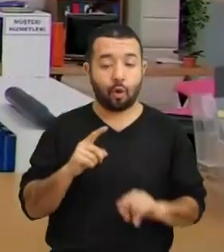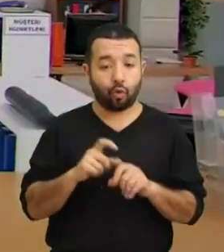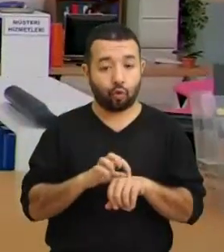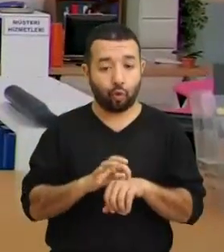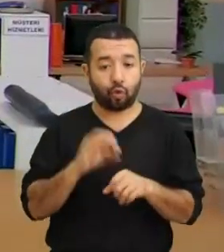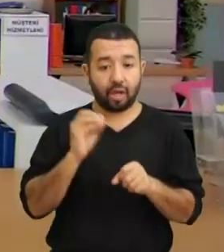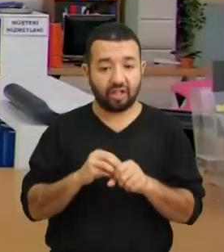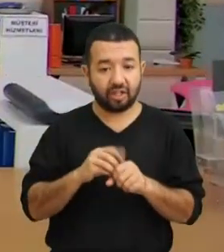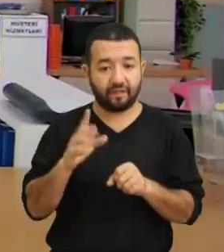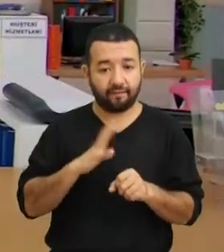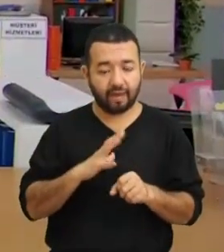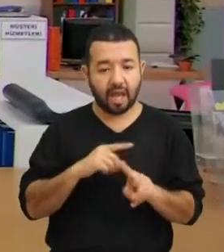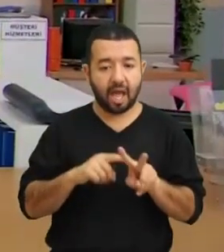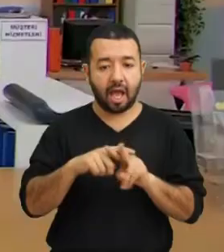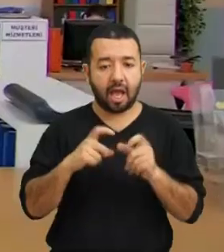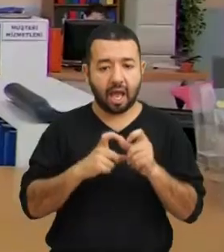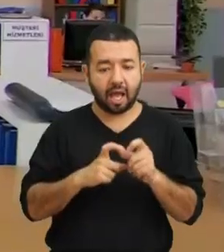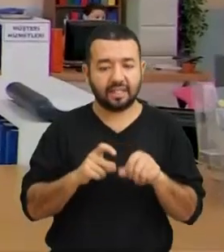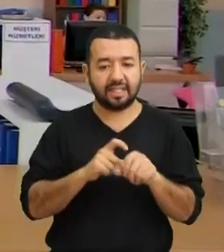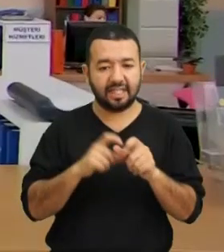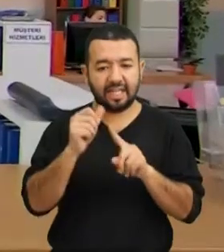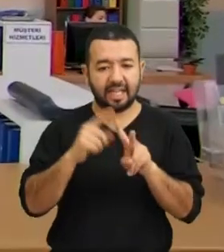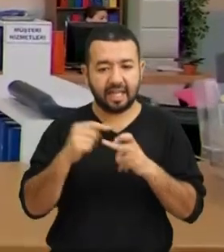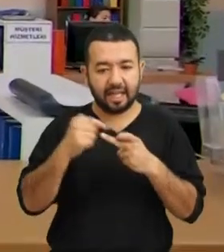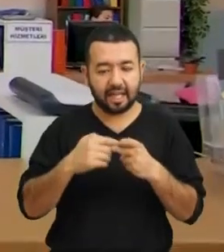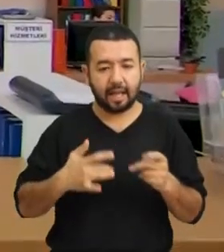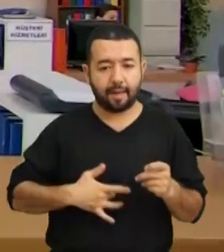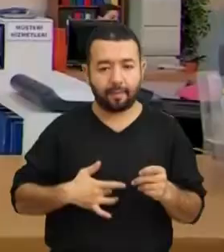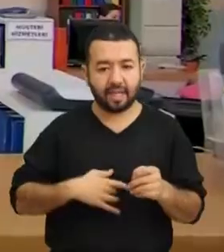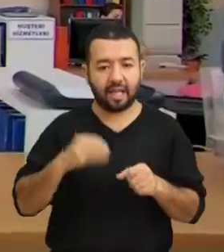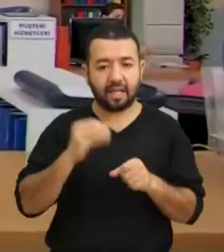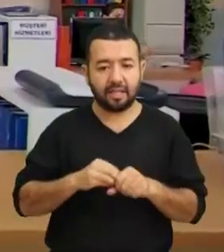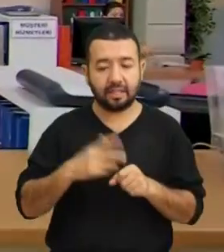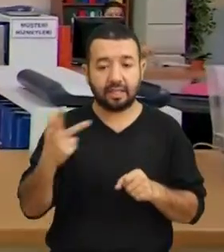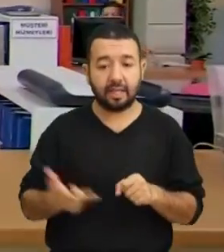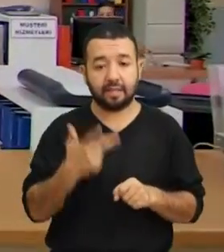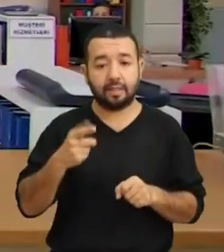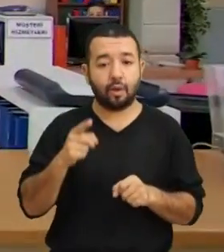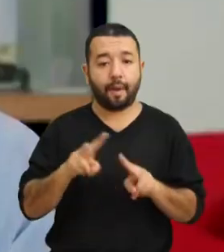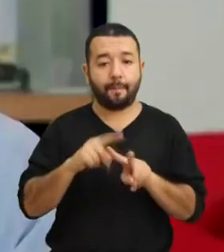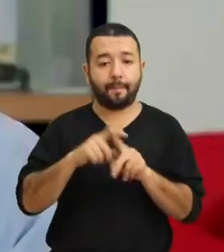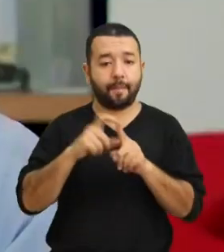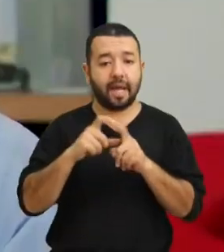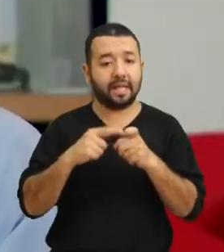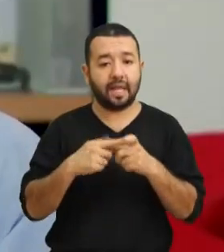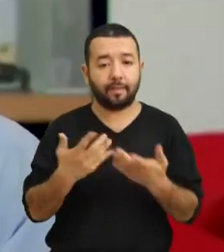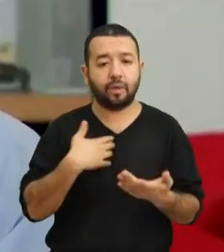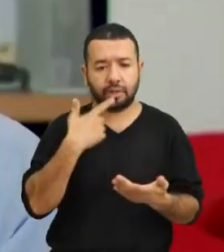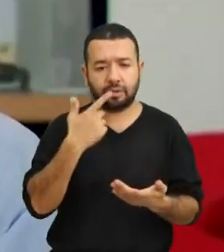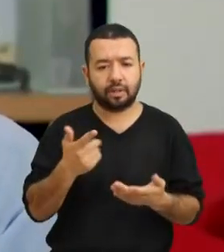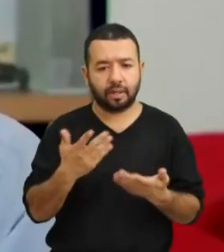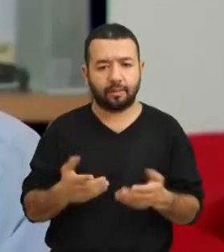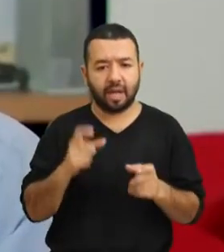hekimlikte de kullanılan kasları sinirleri uyarıcı, mide salgısı ve metabolik hızı arttırıcı madde. Tamam tamam, söylüyorum,